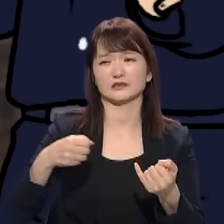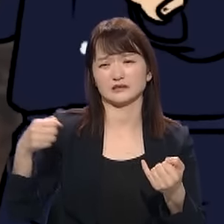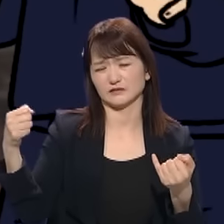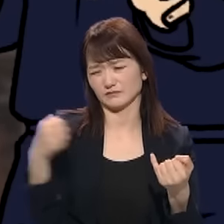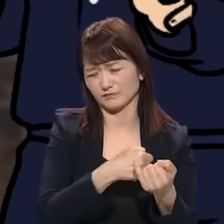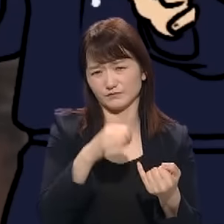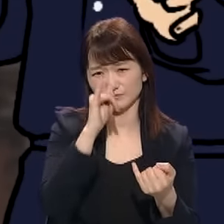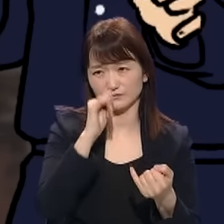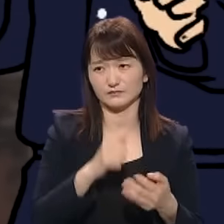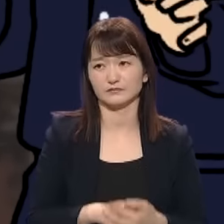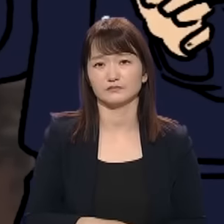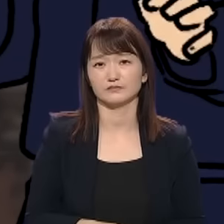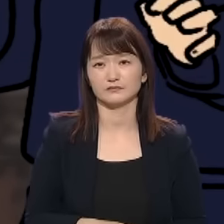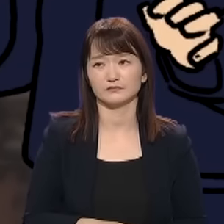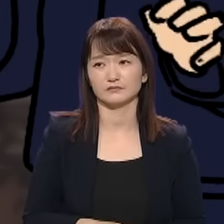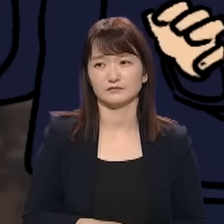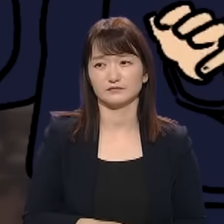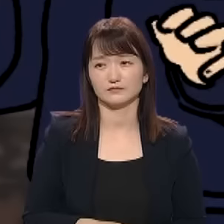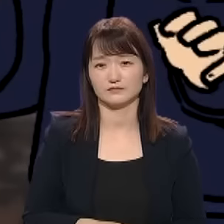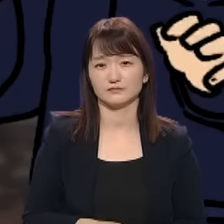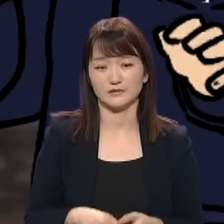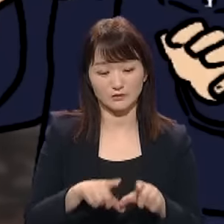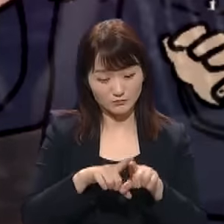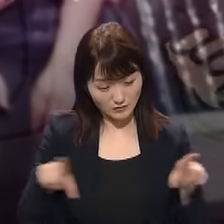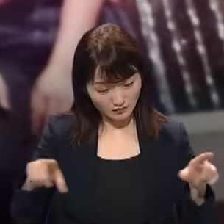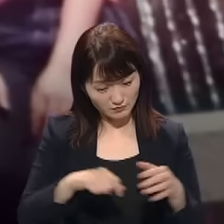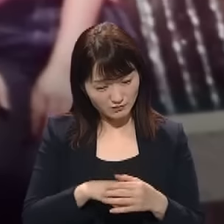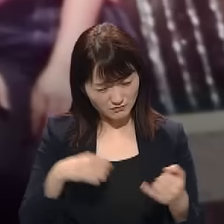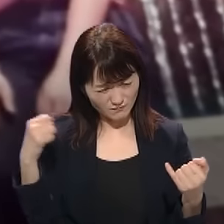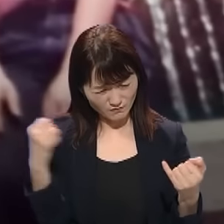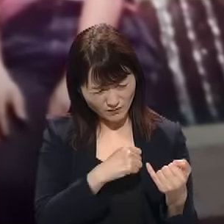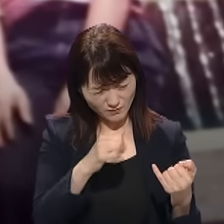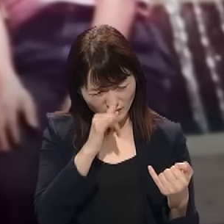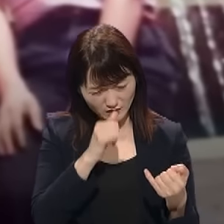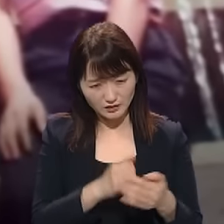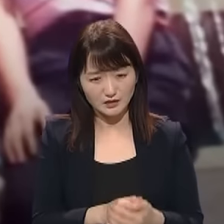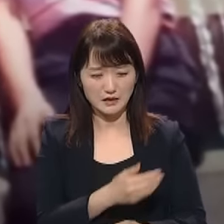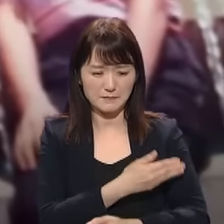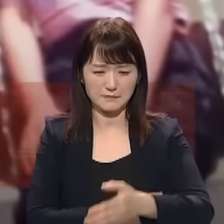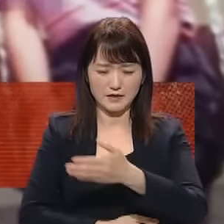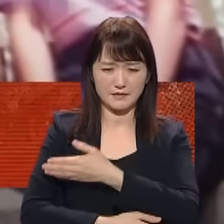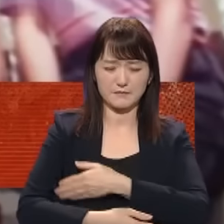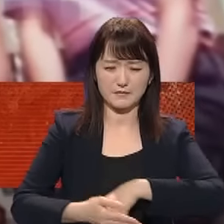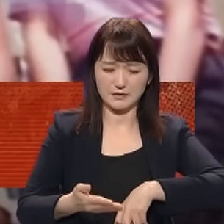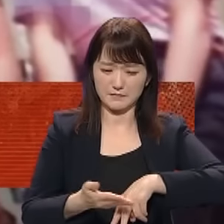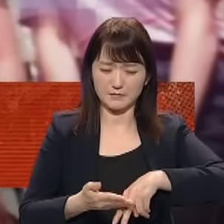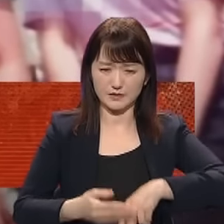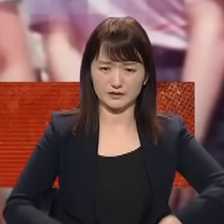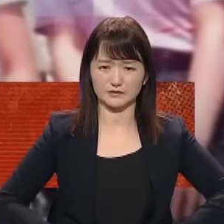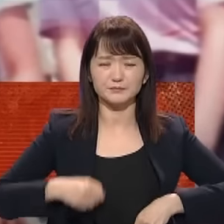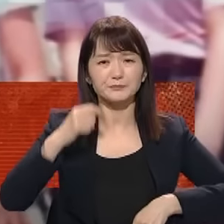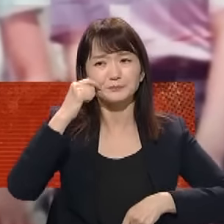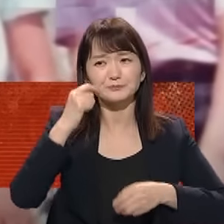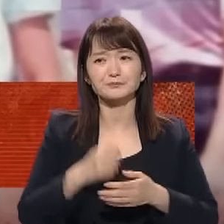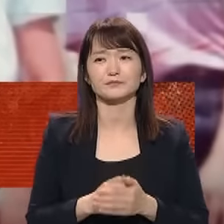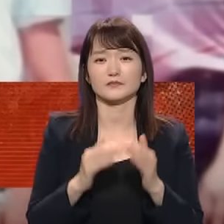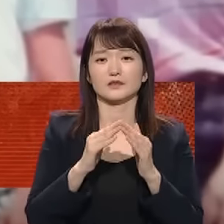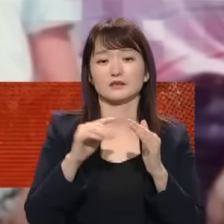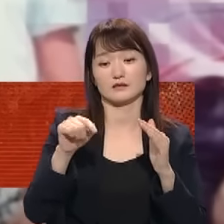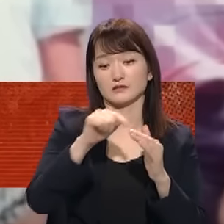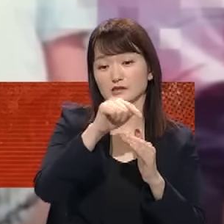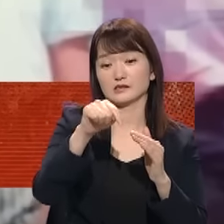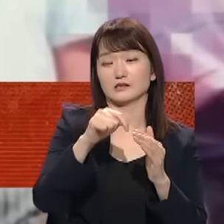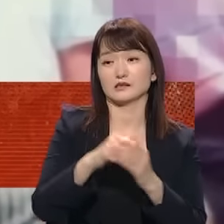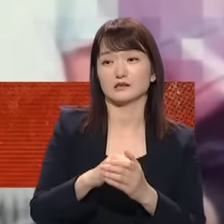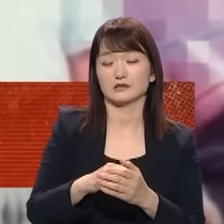했고 평소에 워낙 자주 이런 폭행을 당해서 반팔 반바지를 못 입었다라고 합니다. 심지어 집 옥상에